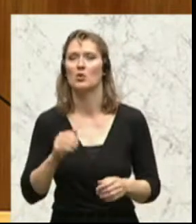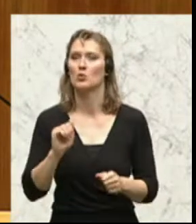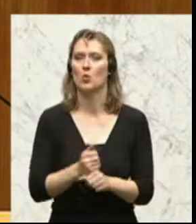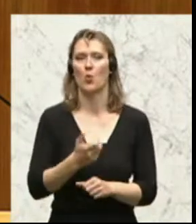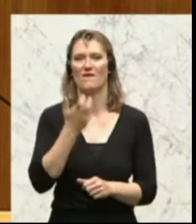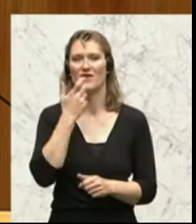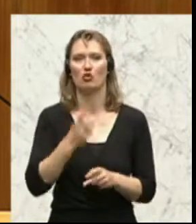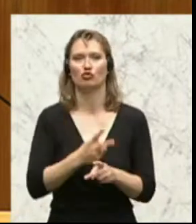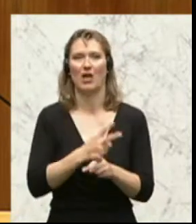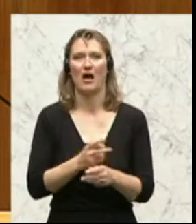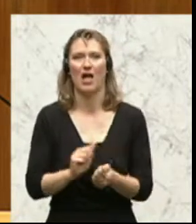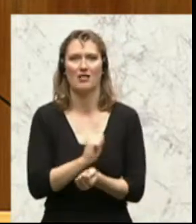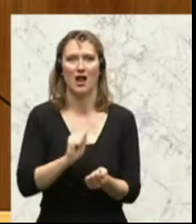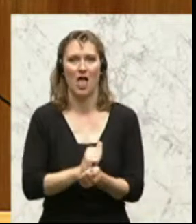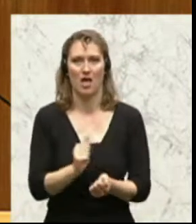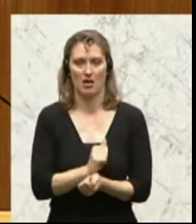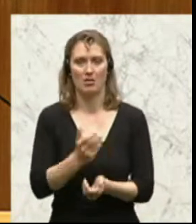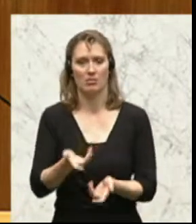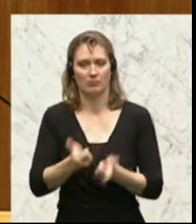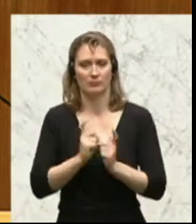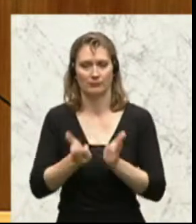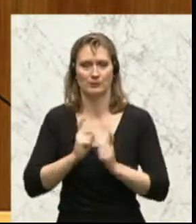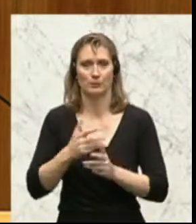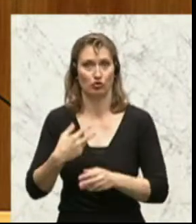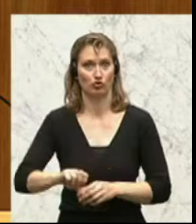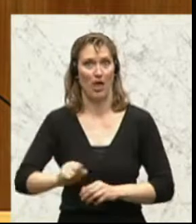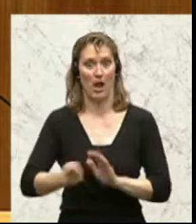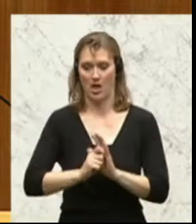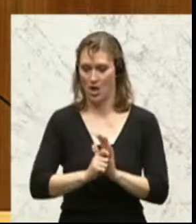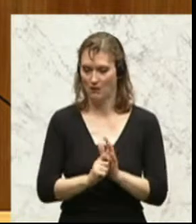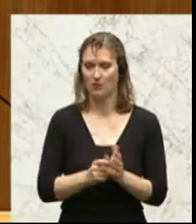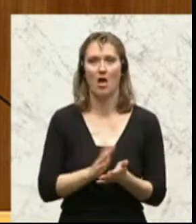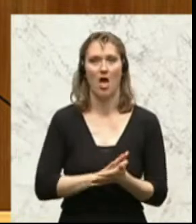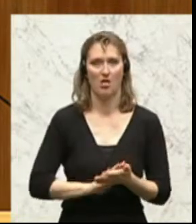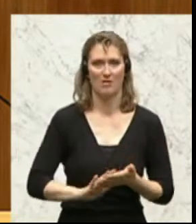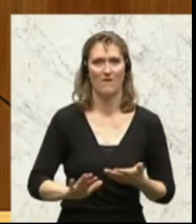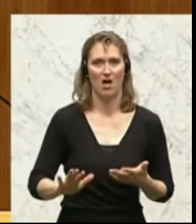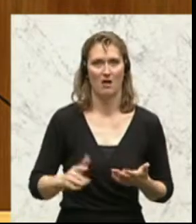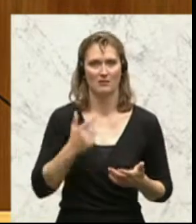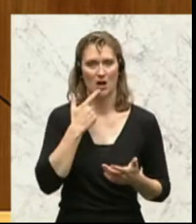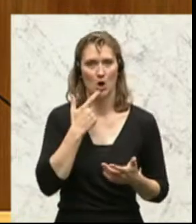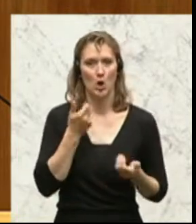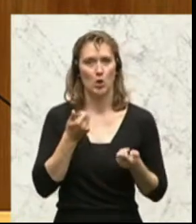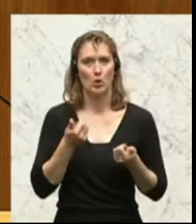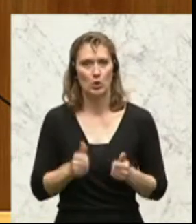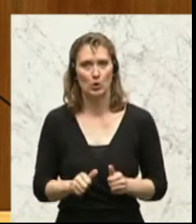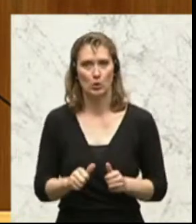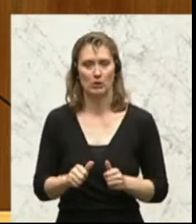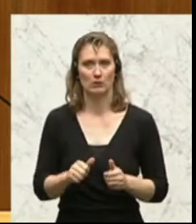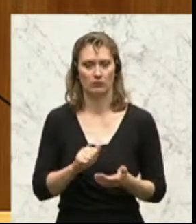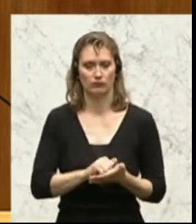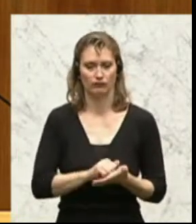Staatsanleihen flott angekurbelt haben, das heißt ganz einfach ausgedrückt Druck von Geld und Kauf